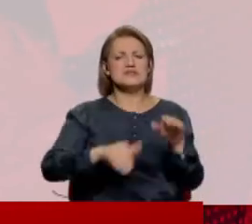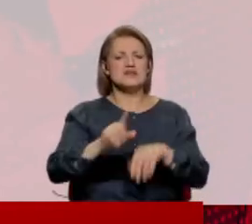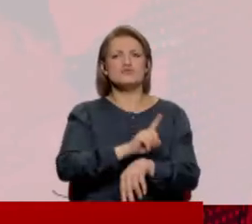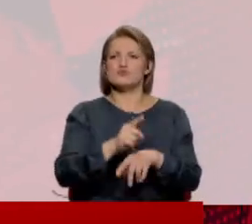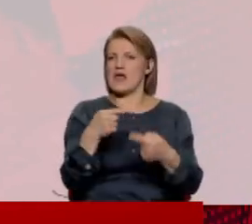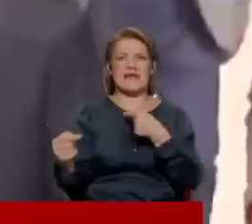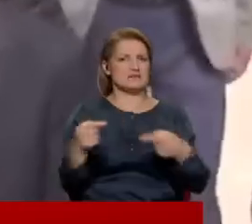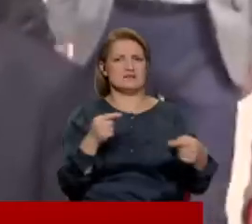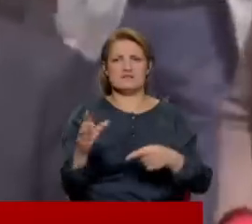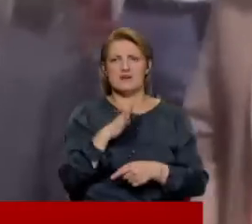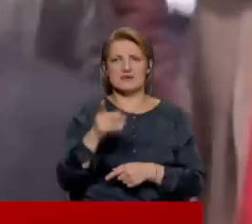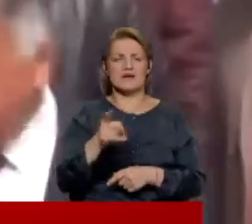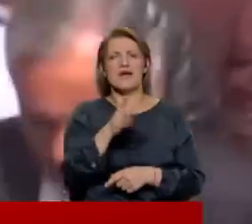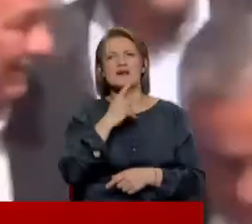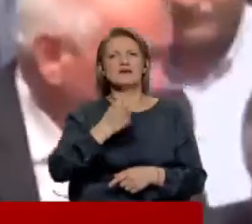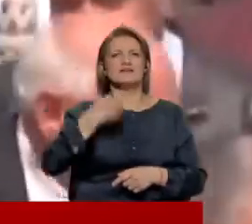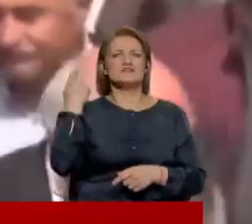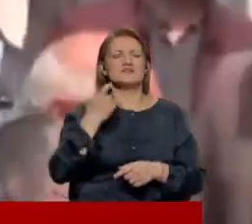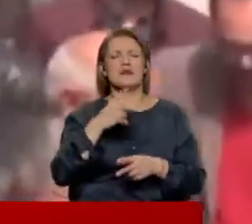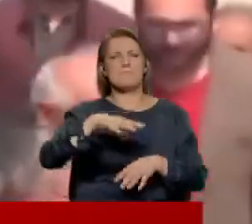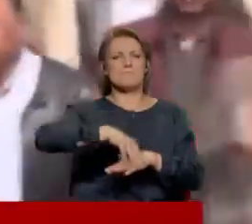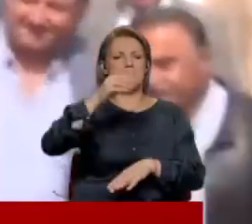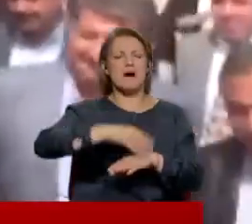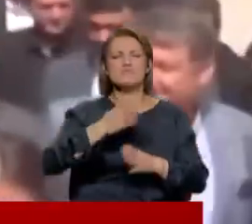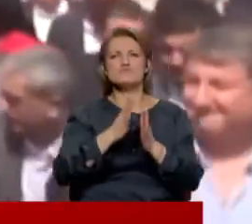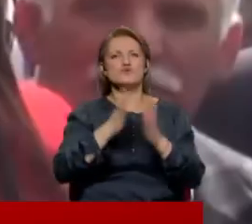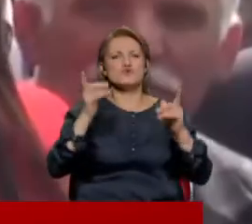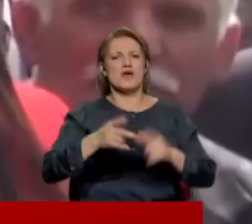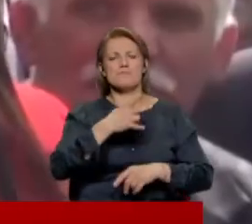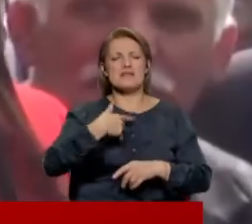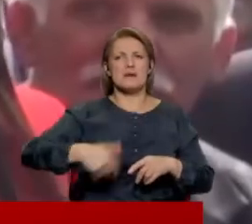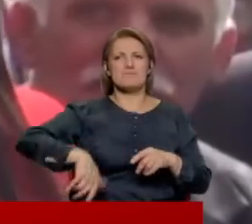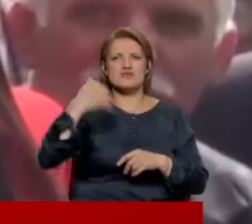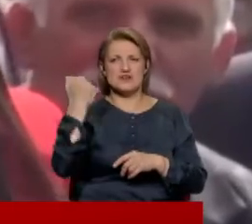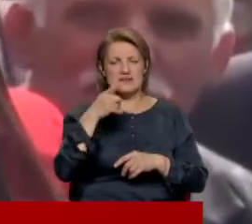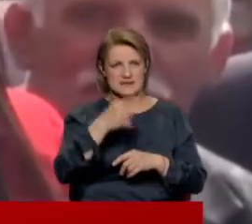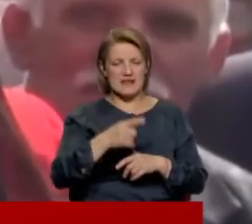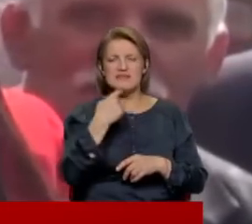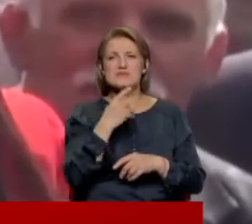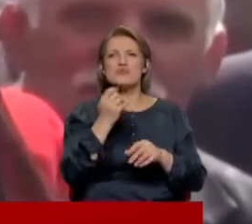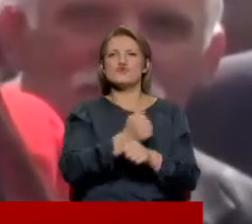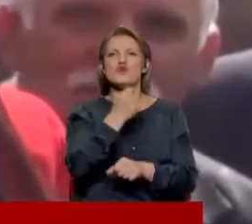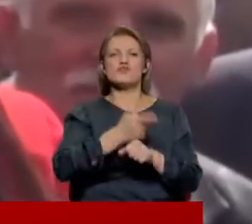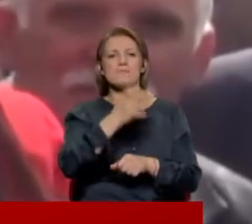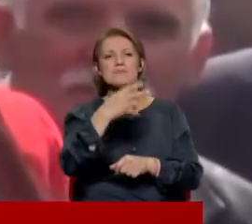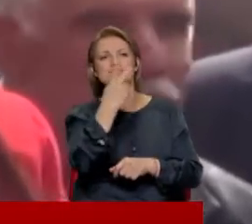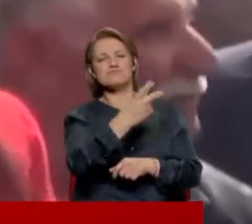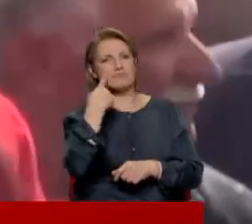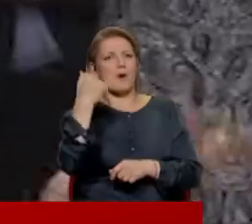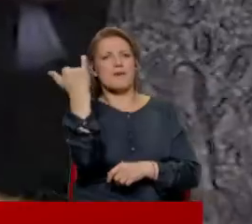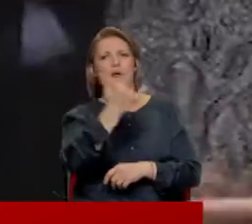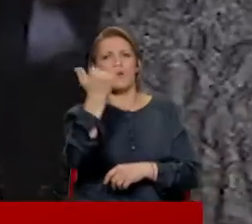sürecinde eksiklik vardı eski Mardin Büyükşehir Belediye başkanı Demirtaş'ın partisine yönelik eleştirilerine destek verdi